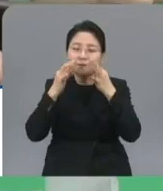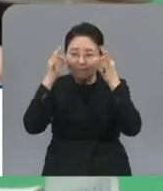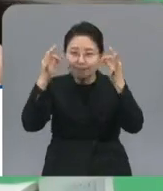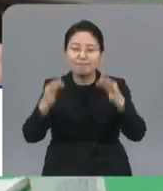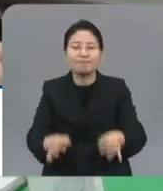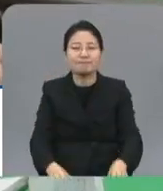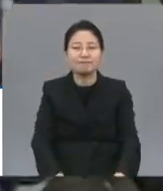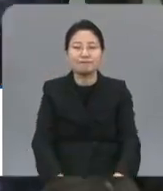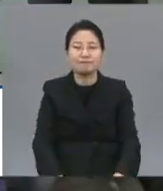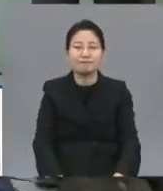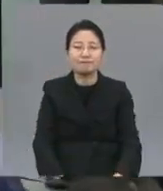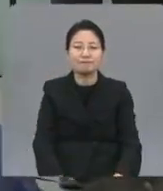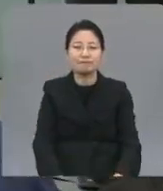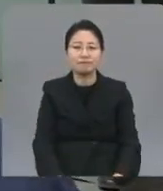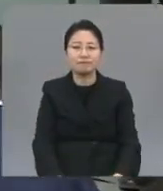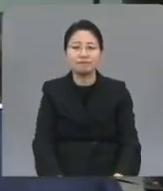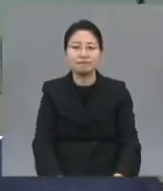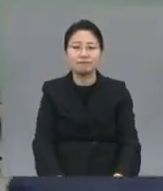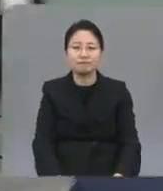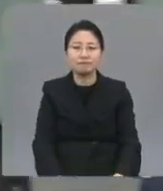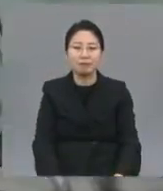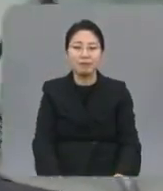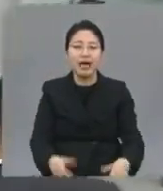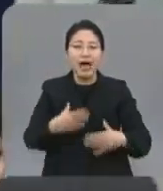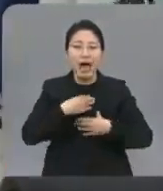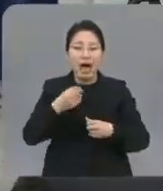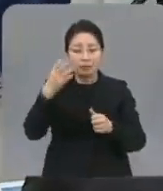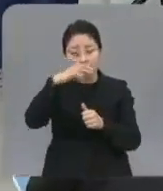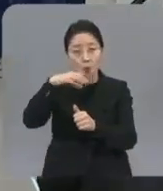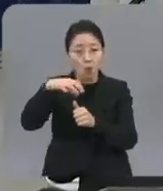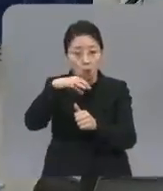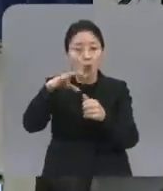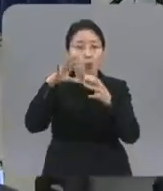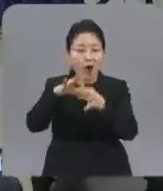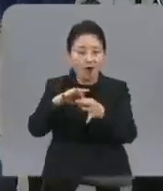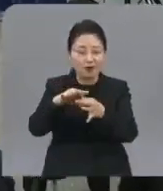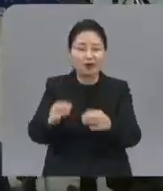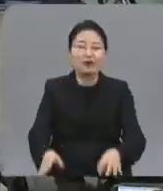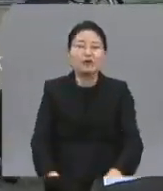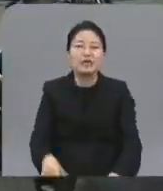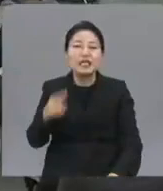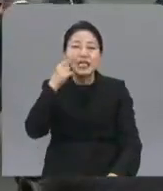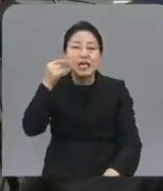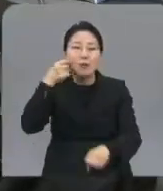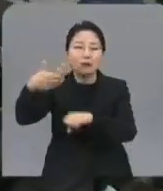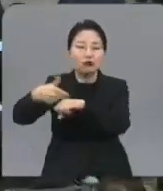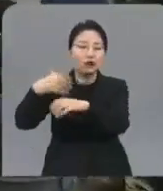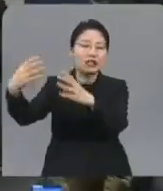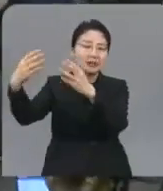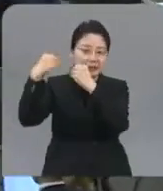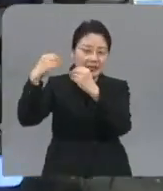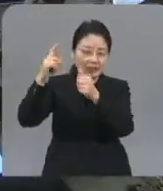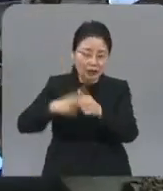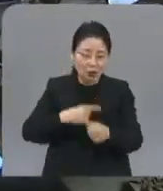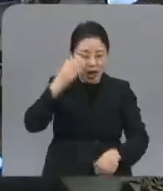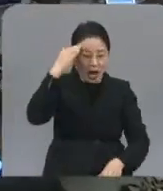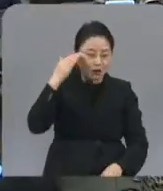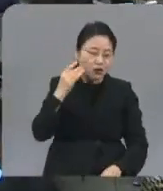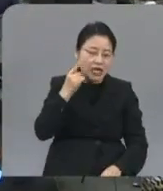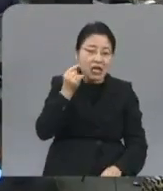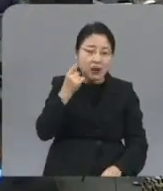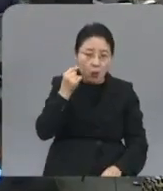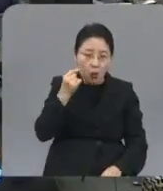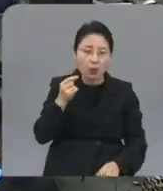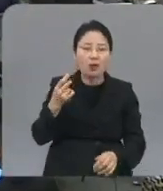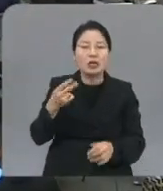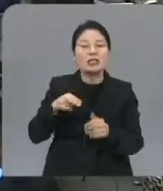护协定。之后，韩方虽然暂停韩日军事情报保护协定终止决定，协定得以